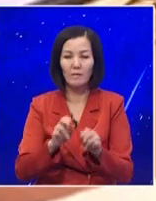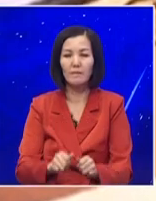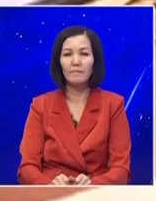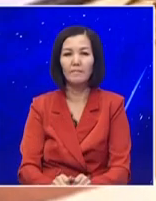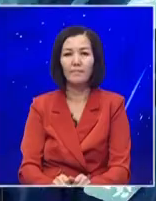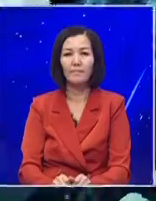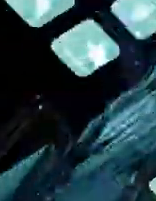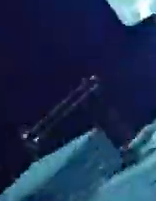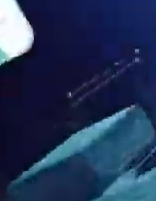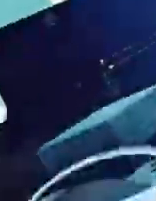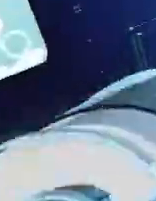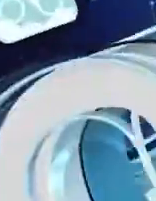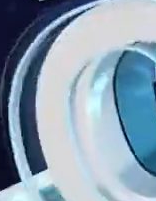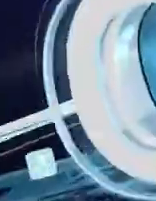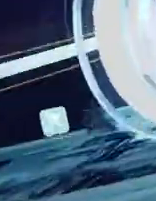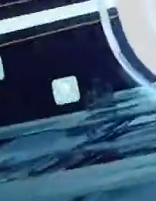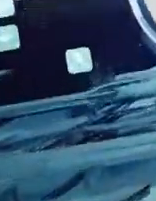района.